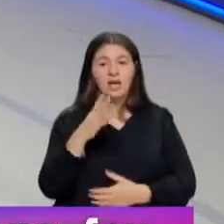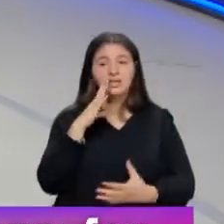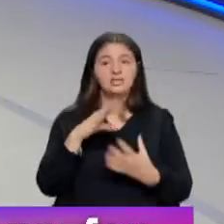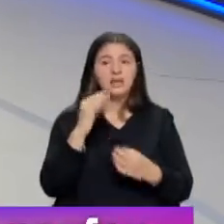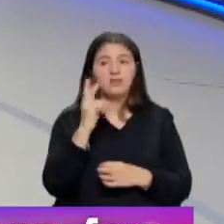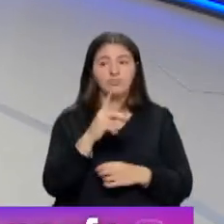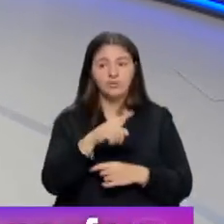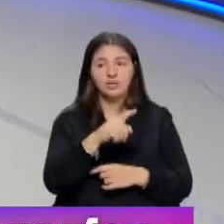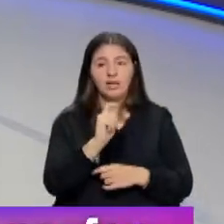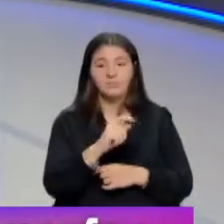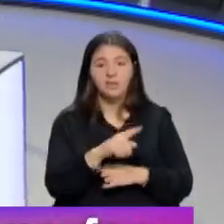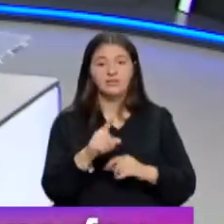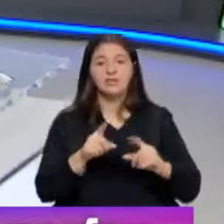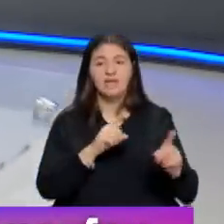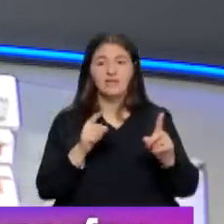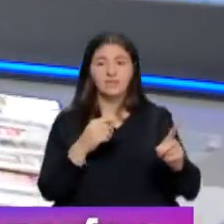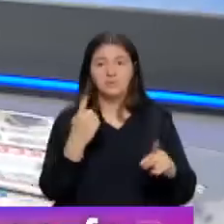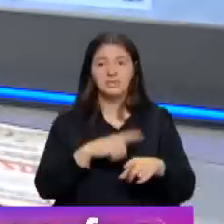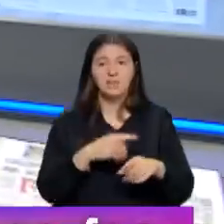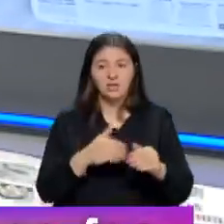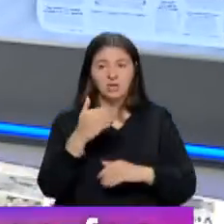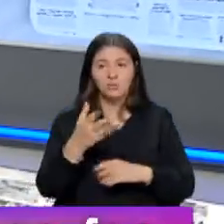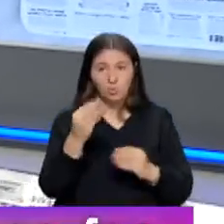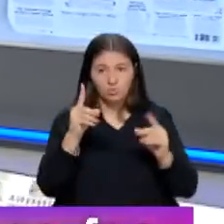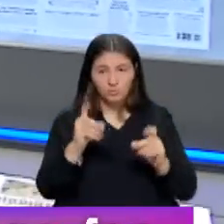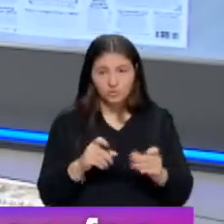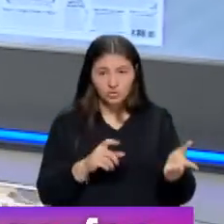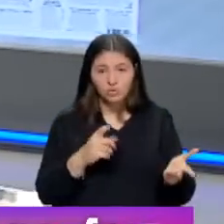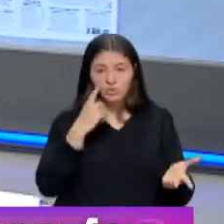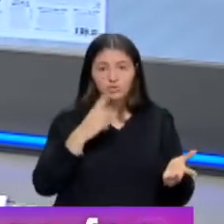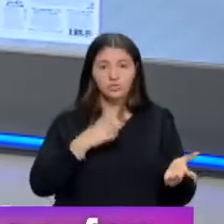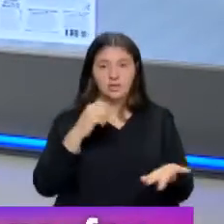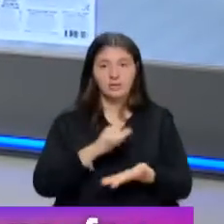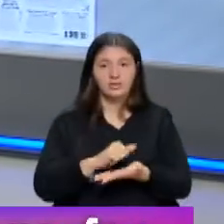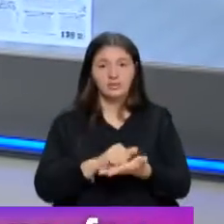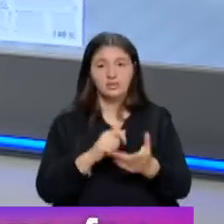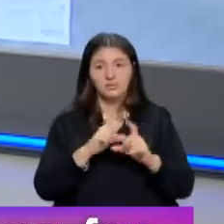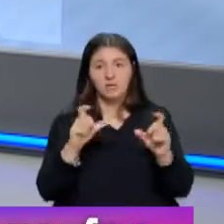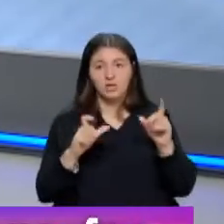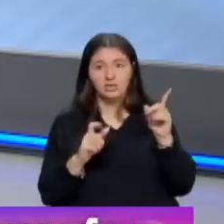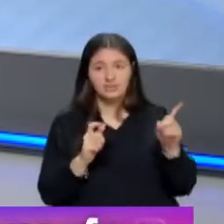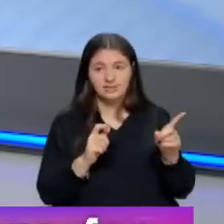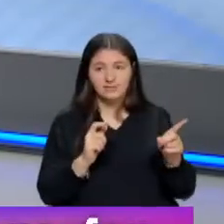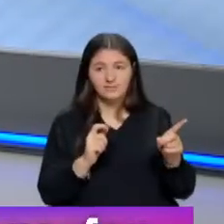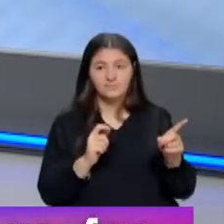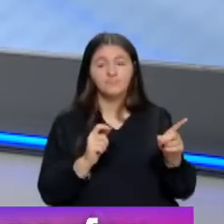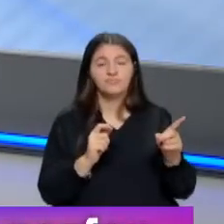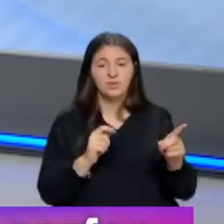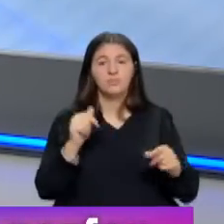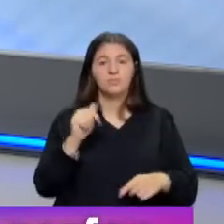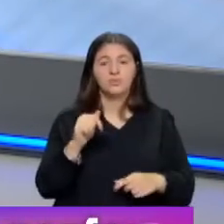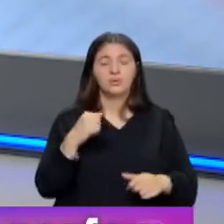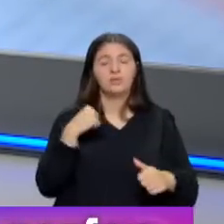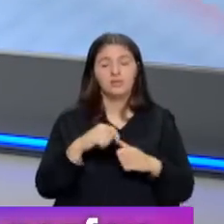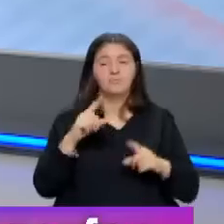insanlığa yönelik davalarda bir zaman aşımı olur mu Cumhuriyet gazetesinin manşeti ve Bugün